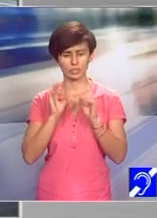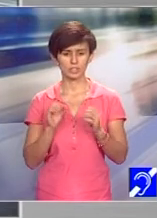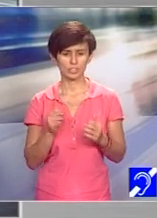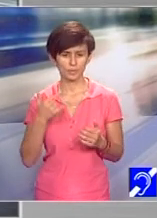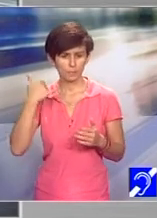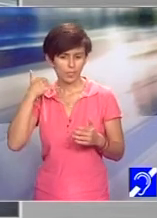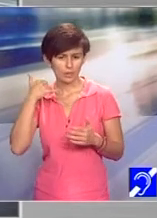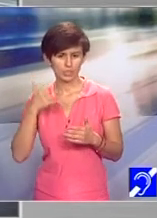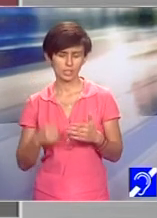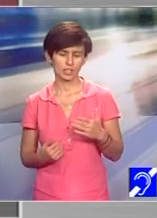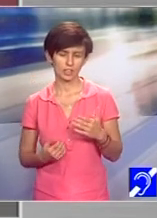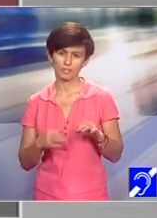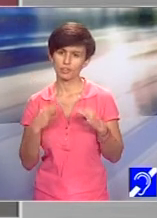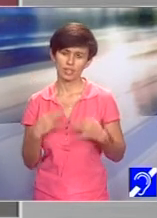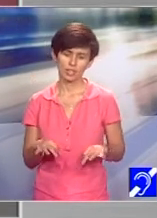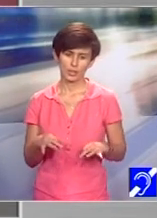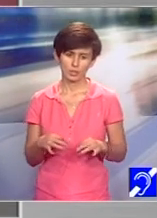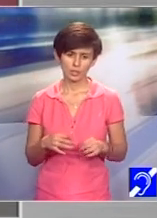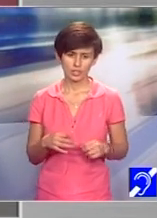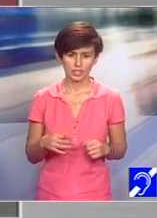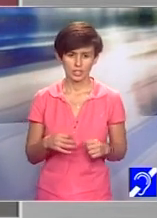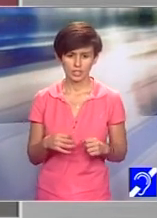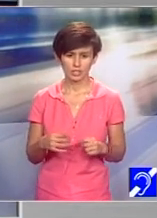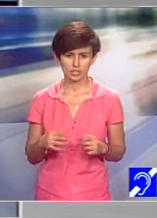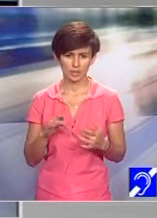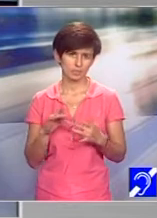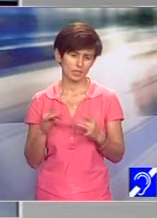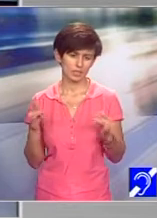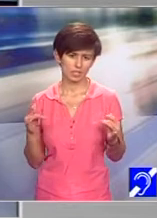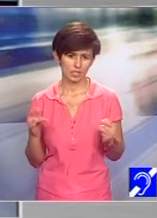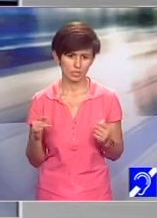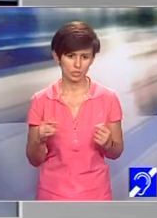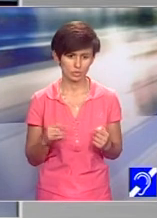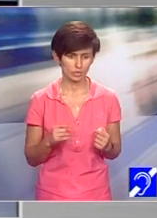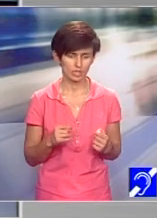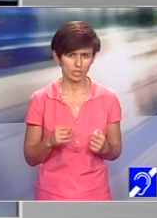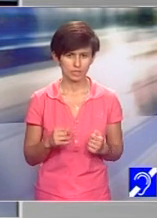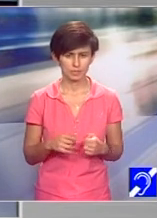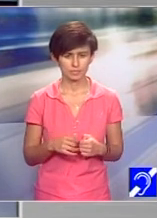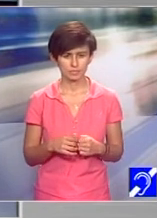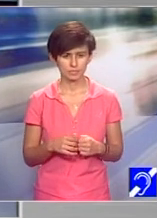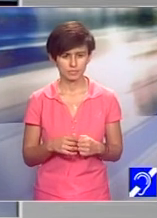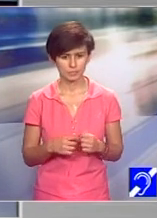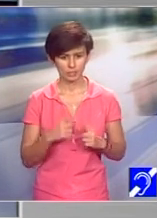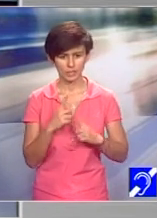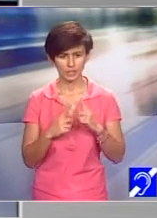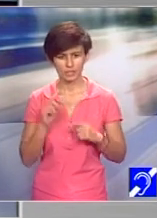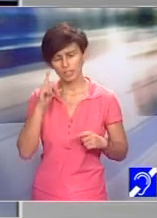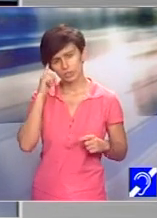Un device din acesta modern, racordat la internet. Da, mai ales conectat la internet, pentru că aici apar pericolele, de